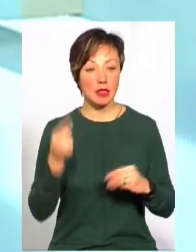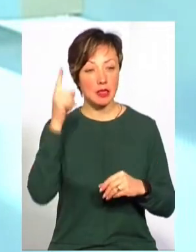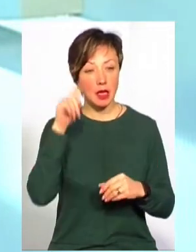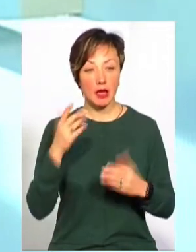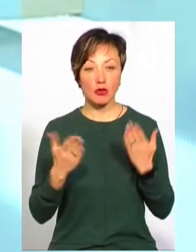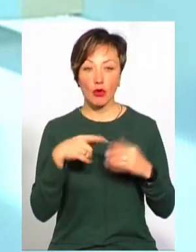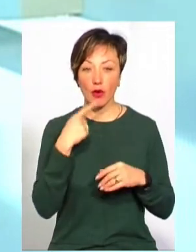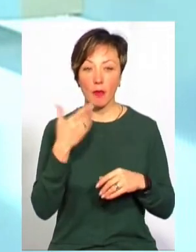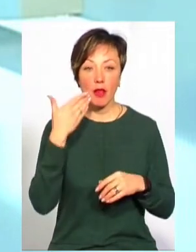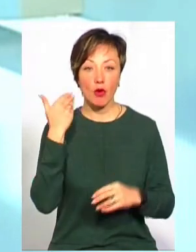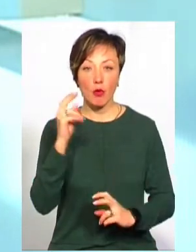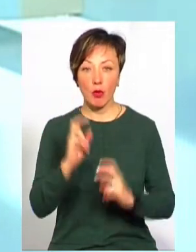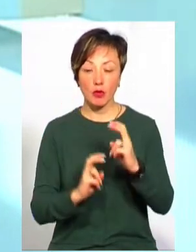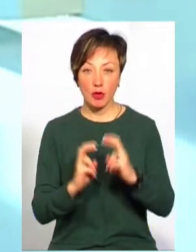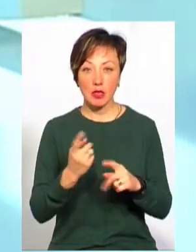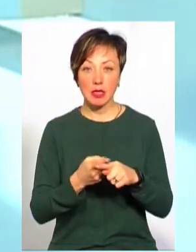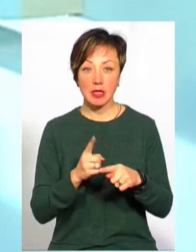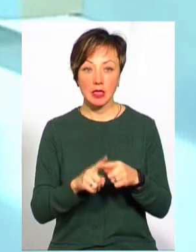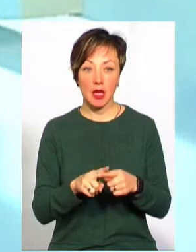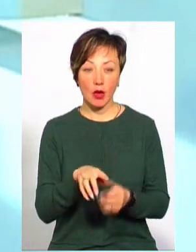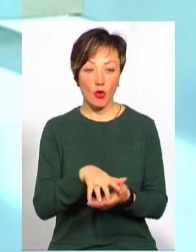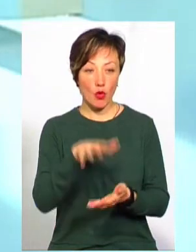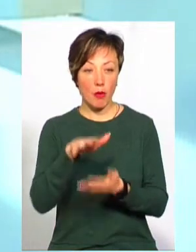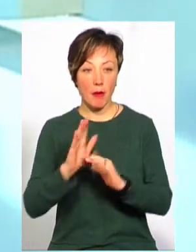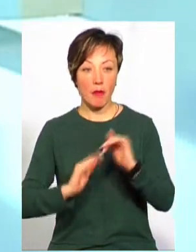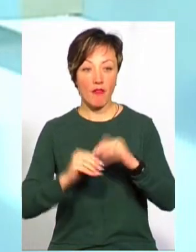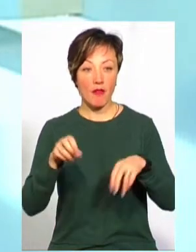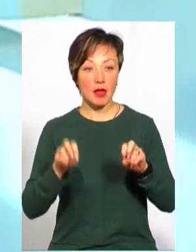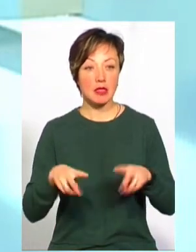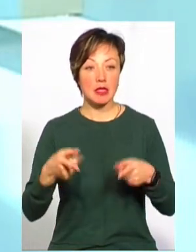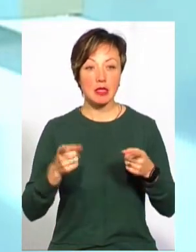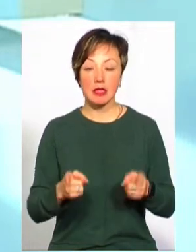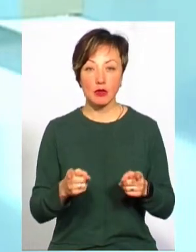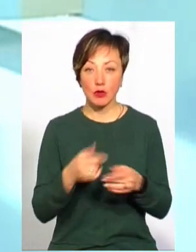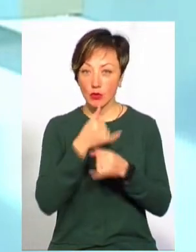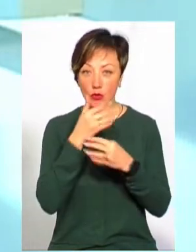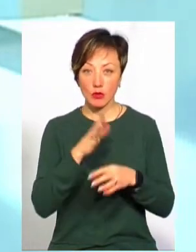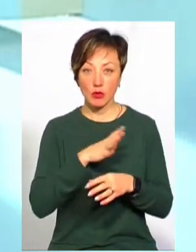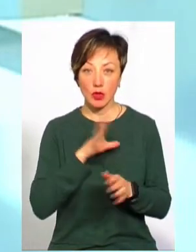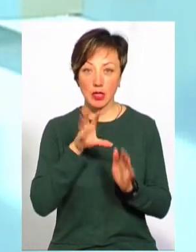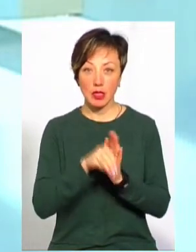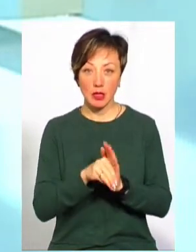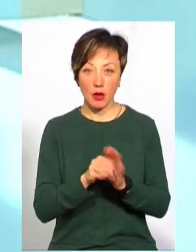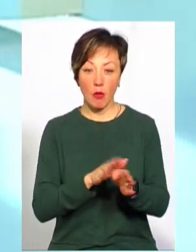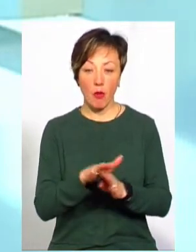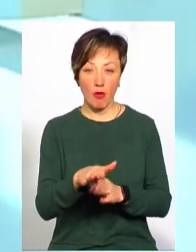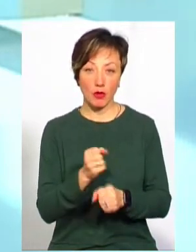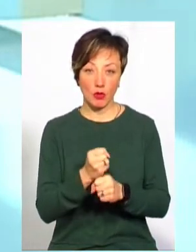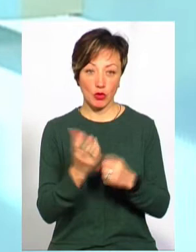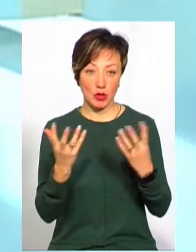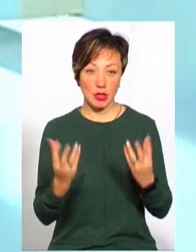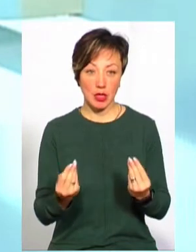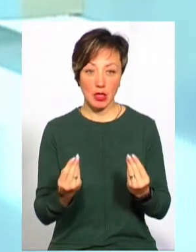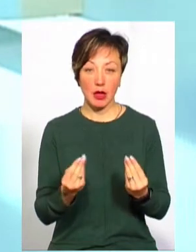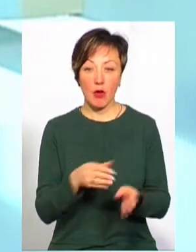що якщо говорити про легку промисловість, то це є купа професій, котрі дійсно не можуть бути задіяні на повний робочий день.